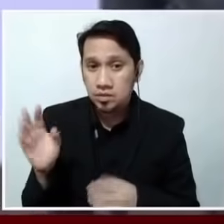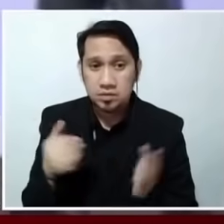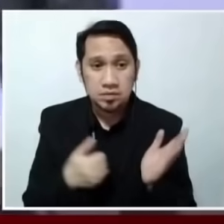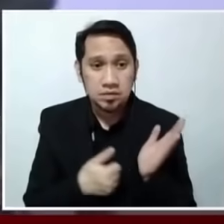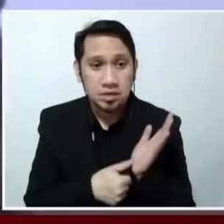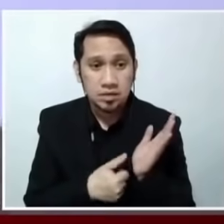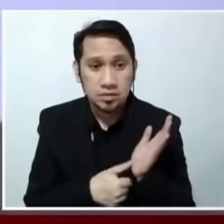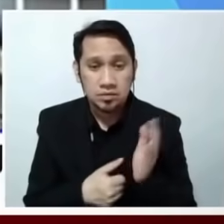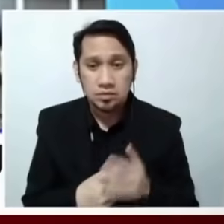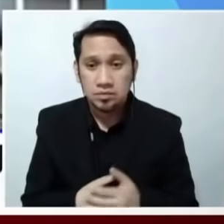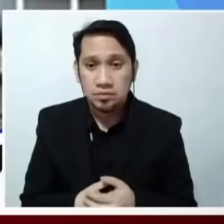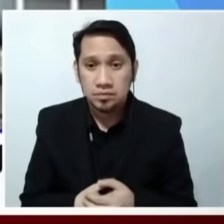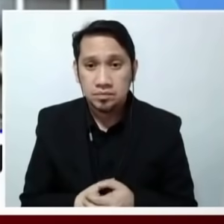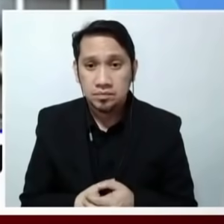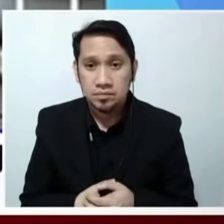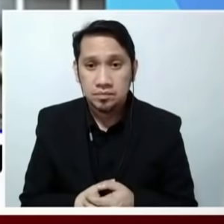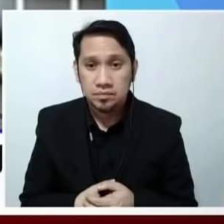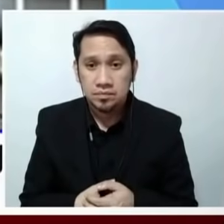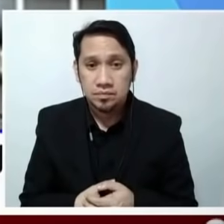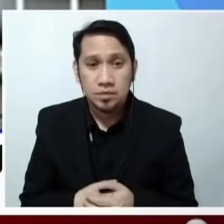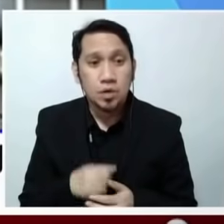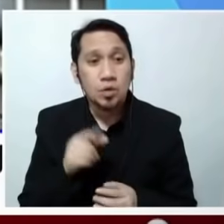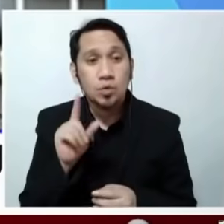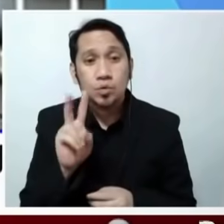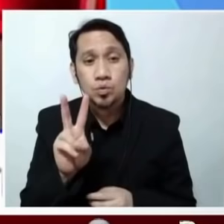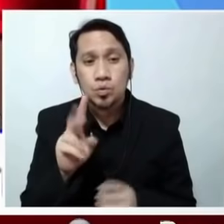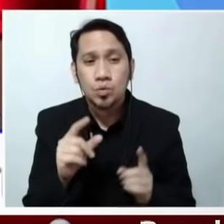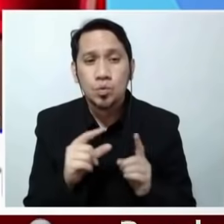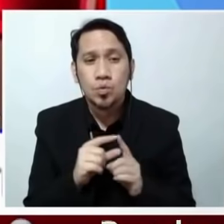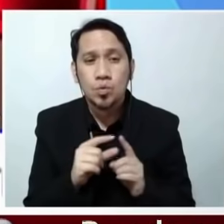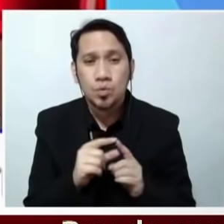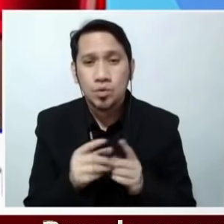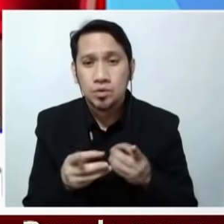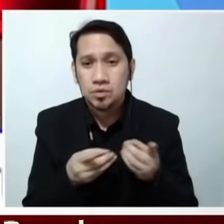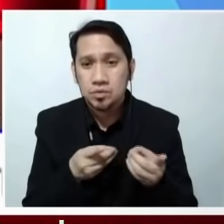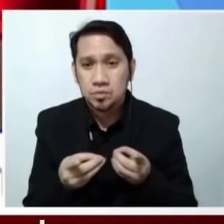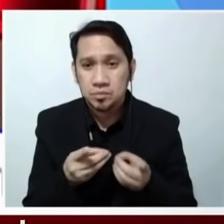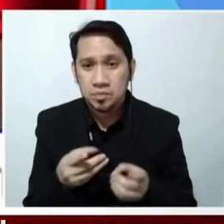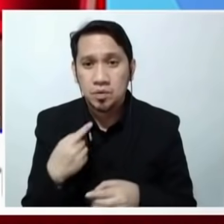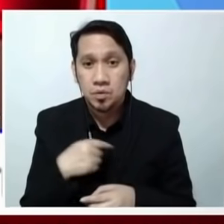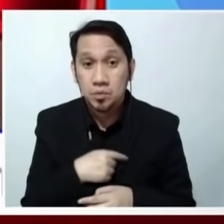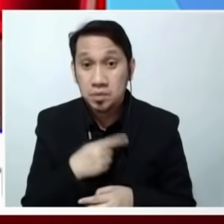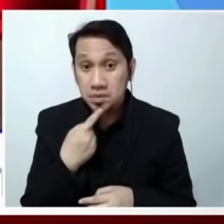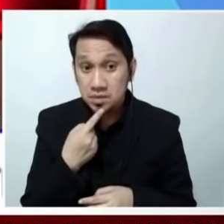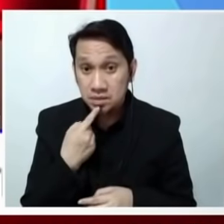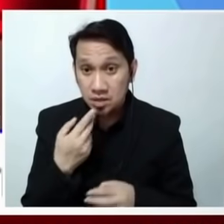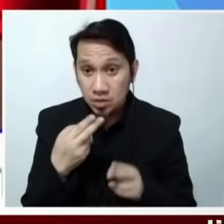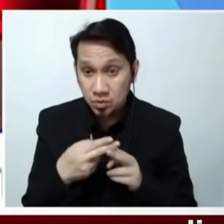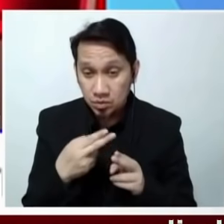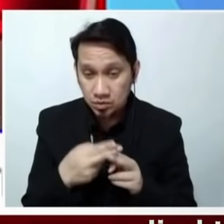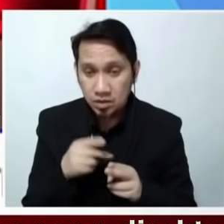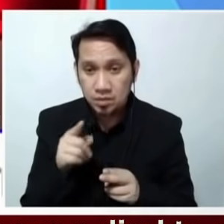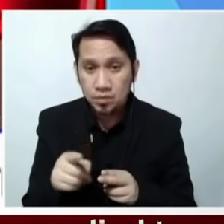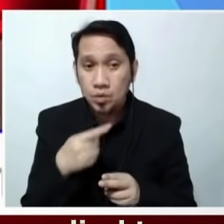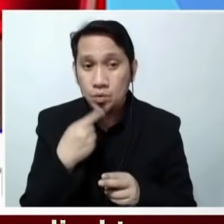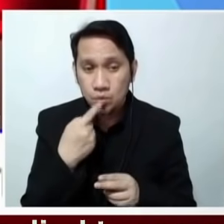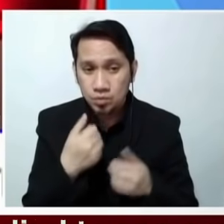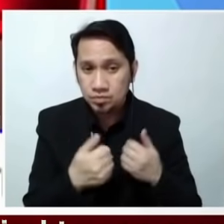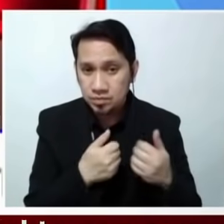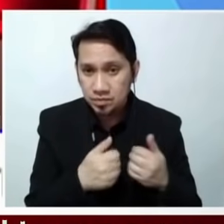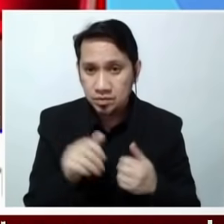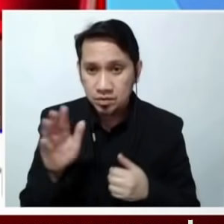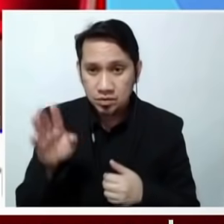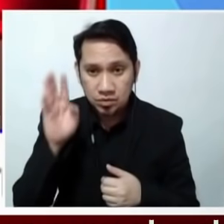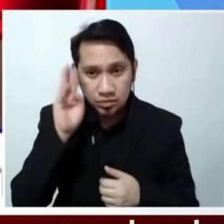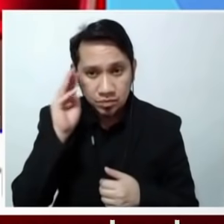elections. Two words lang to describe yung babanggitin namin yung pangalan na magiging katunggali ng inyong kapatid na